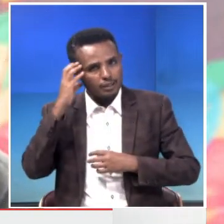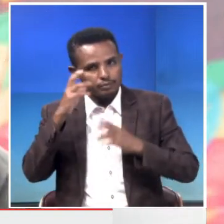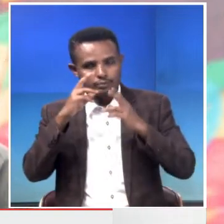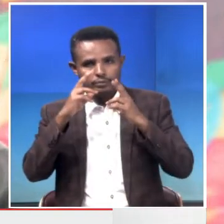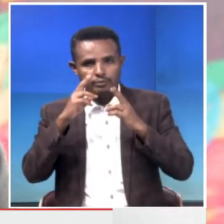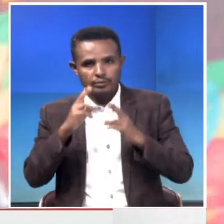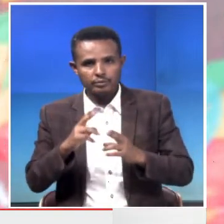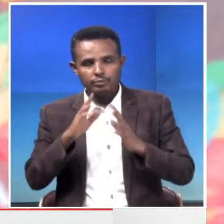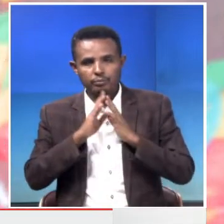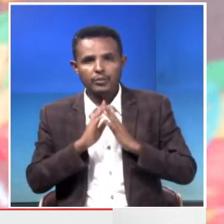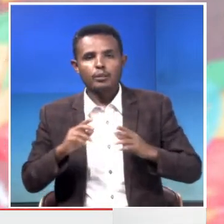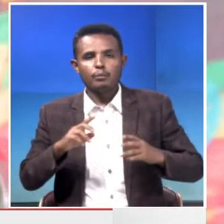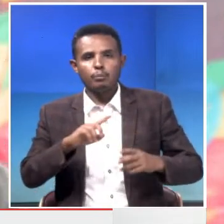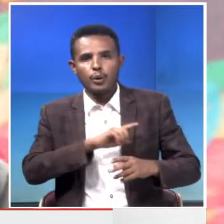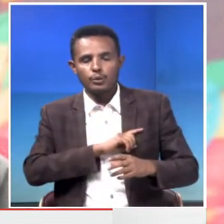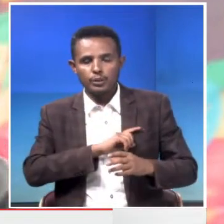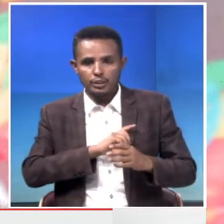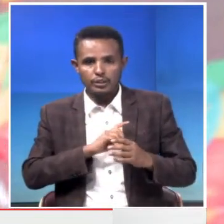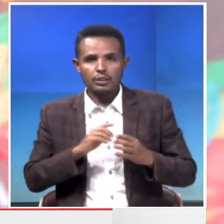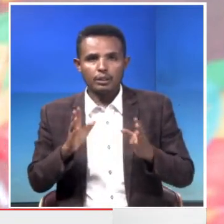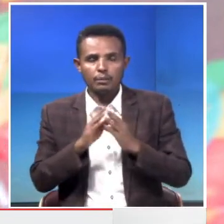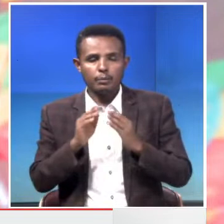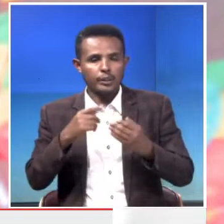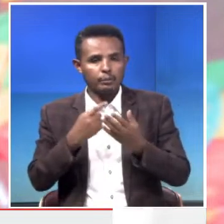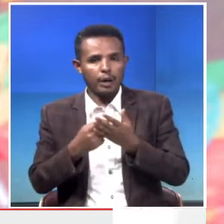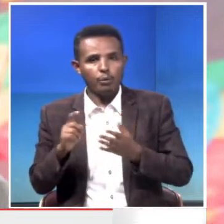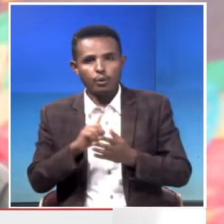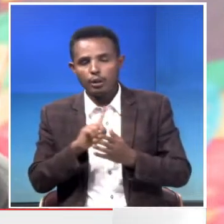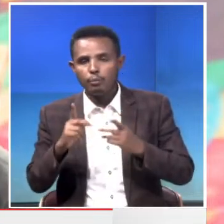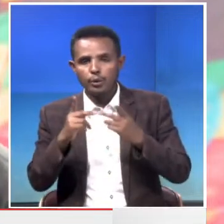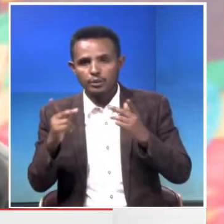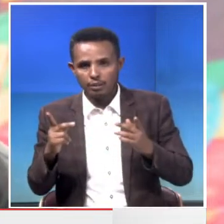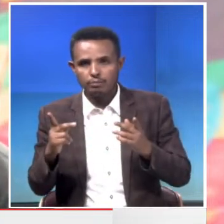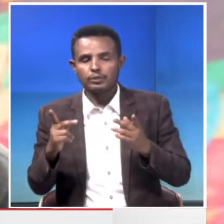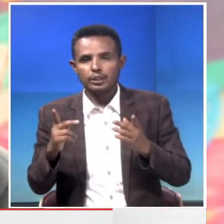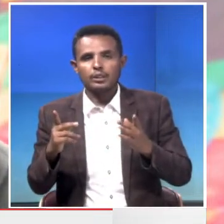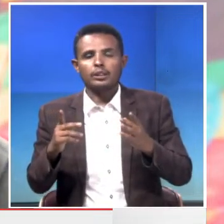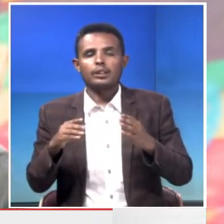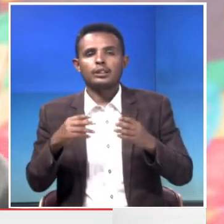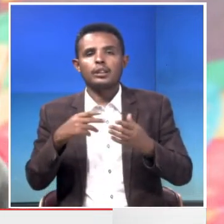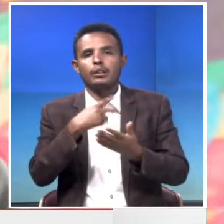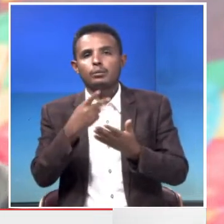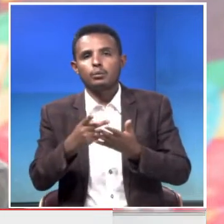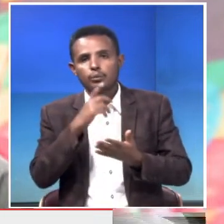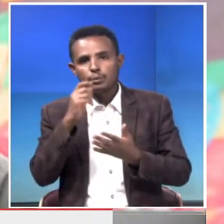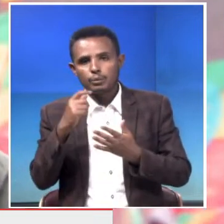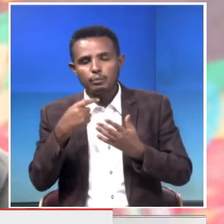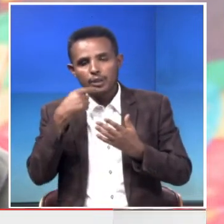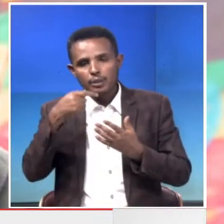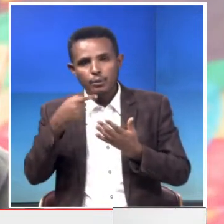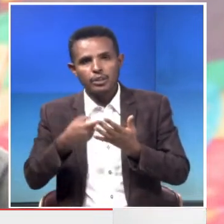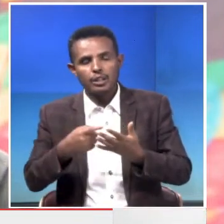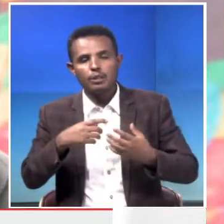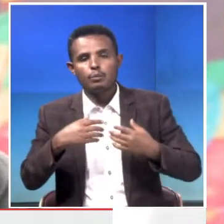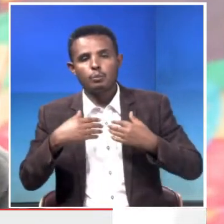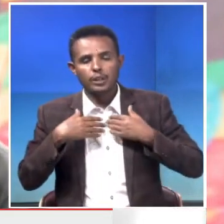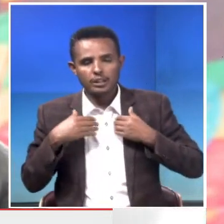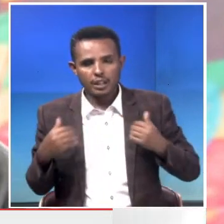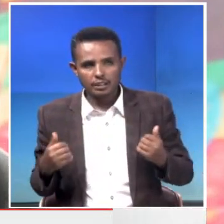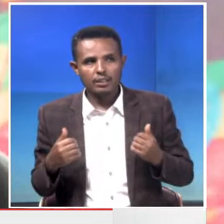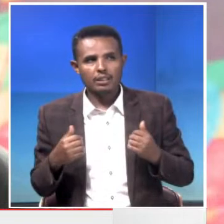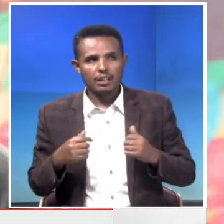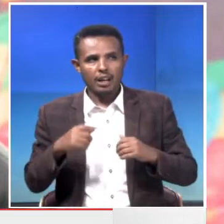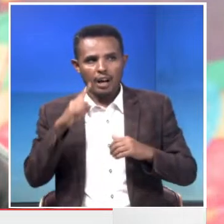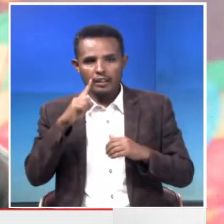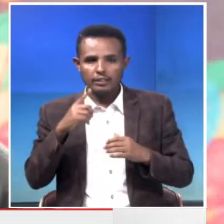ሰብስቦ ባልሆነ ቦታ እንዳትወርቁ፣ በዚህ መንገድ ተንቀሳቀሱ እቢለው ይሄን ወጣት አንድ